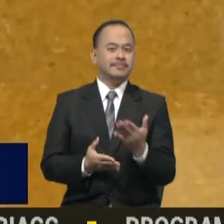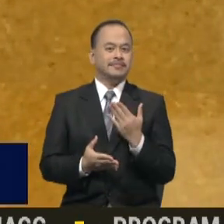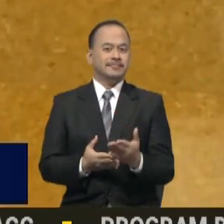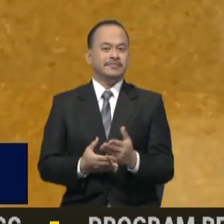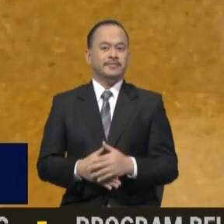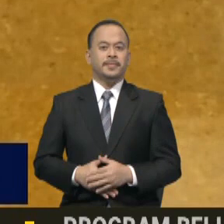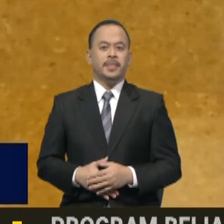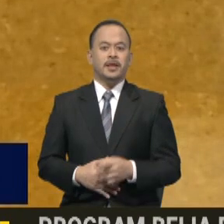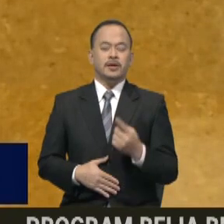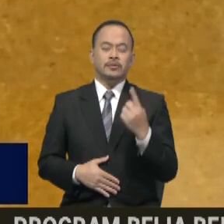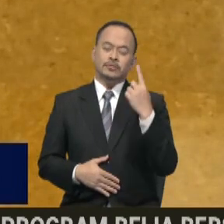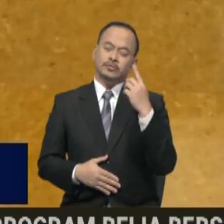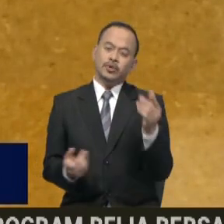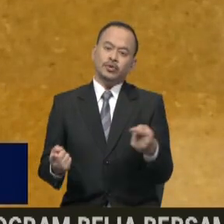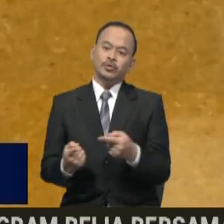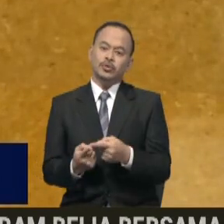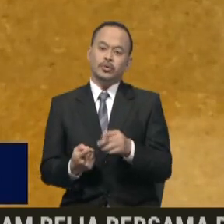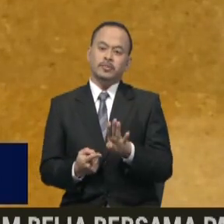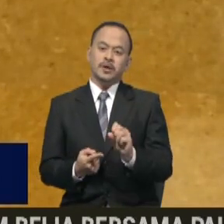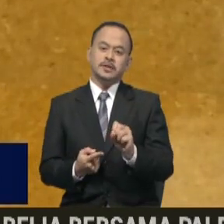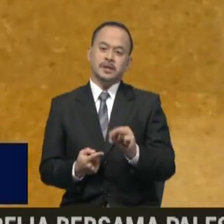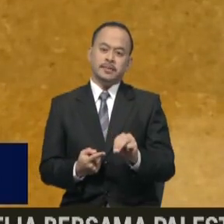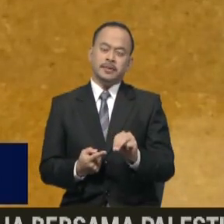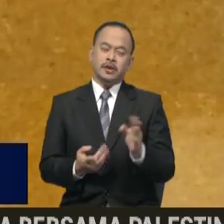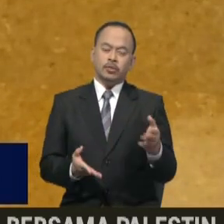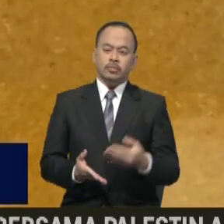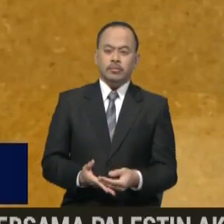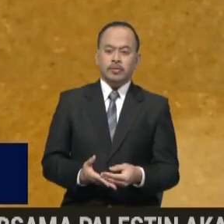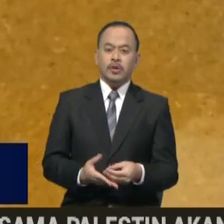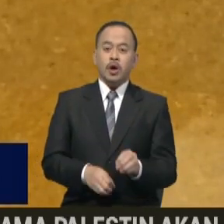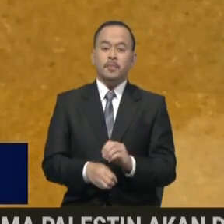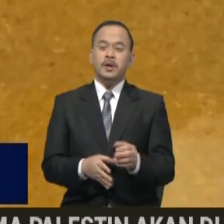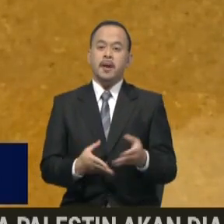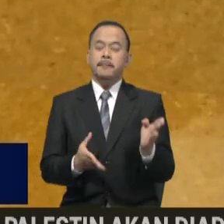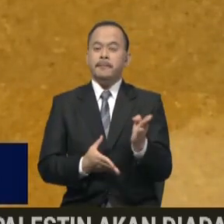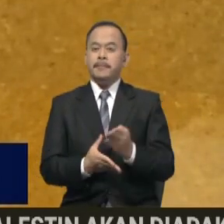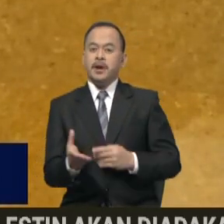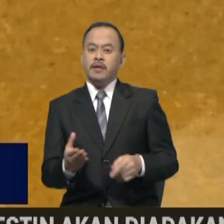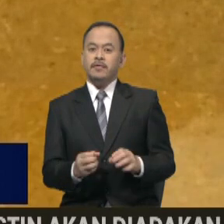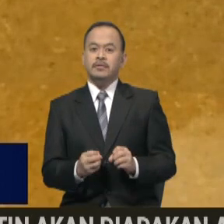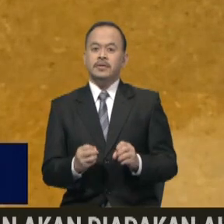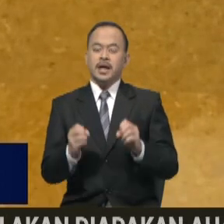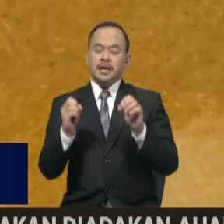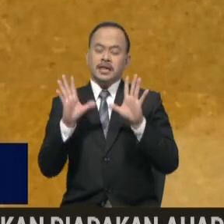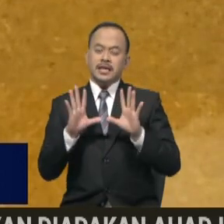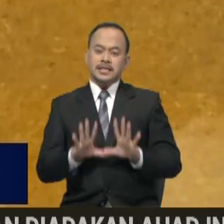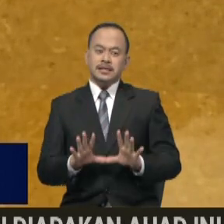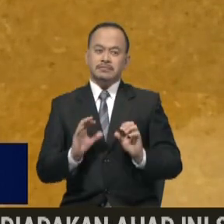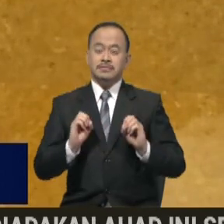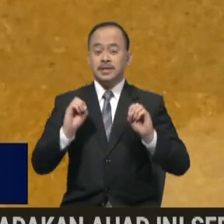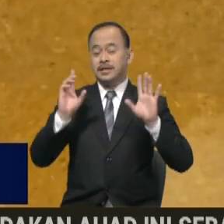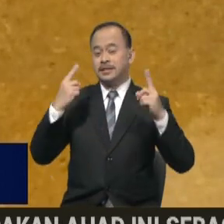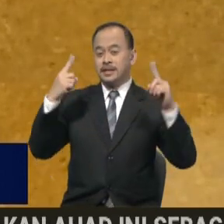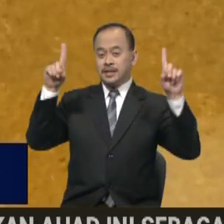on to BSM lah for giving us the opportunity to be part of the successful program and